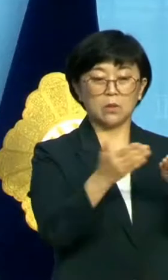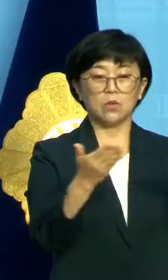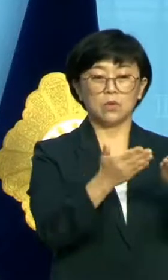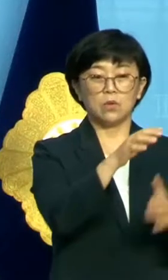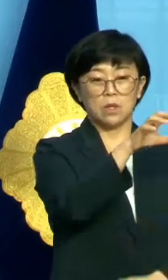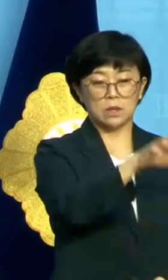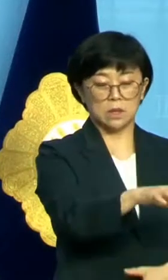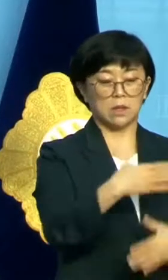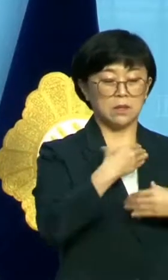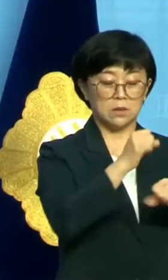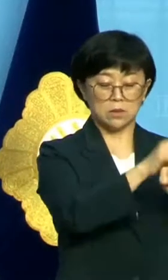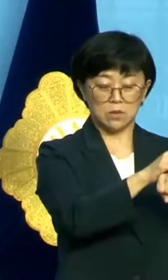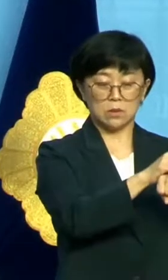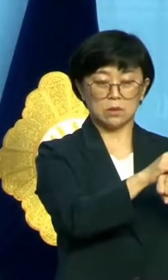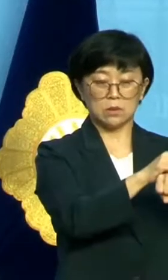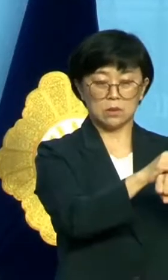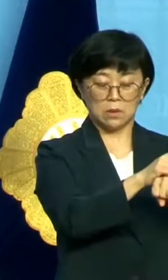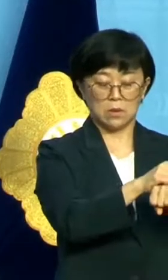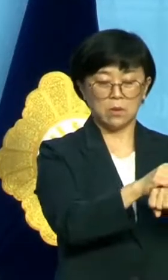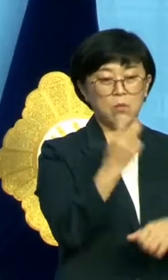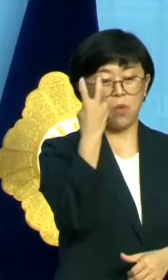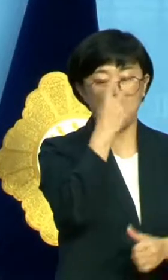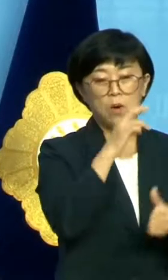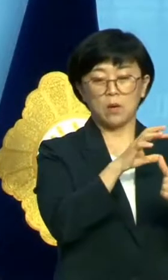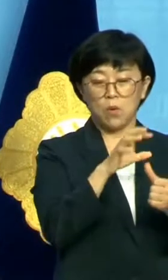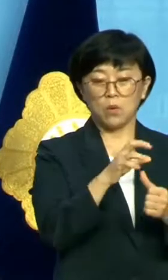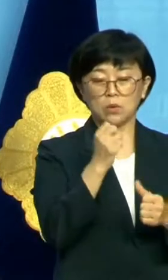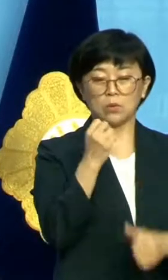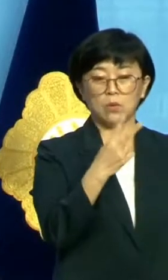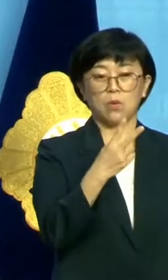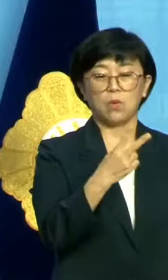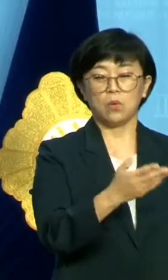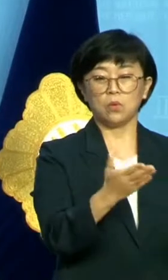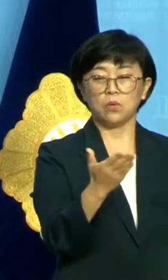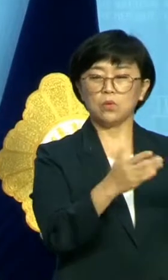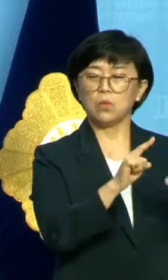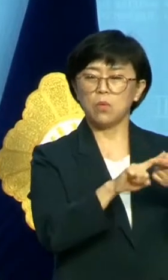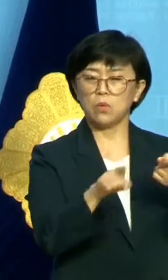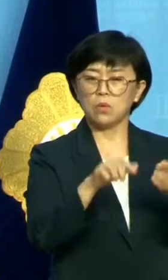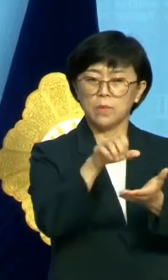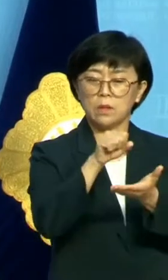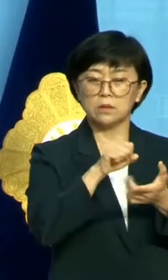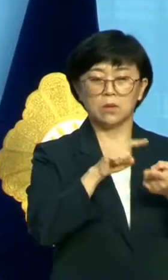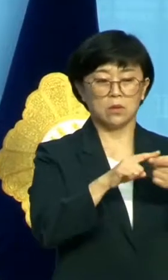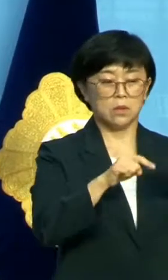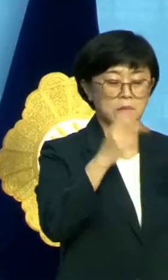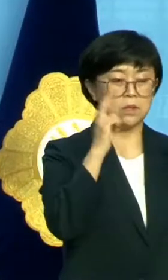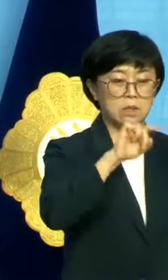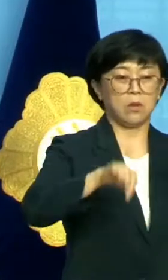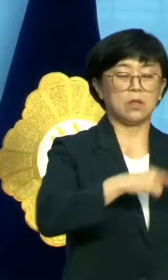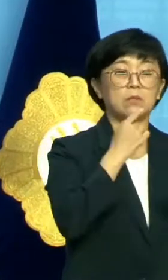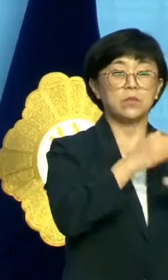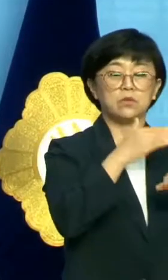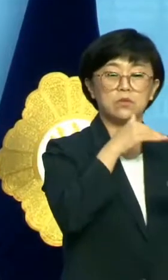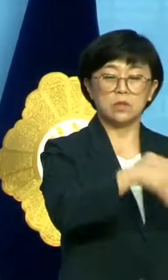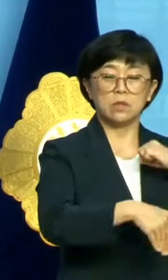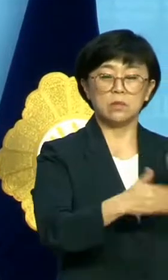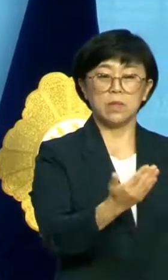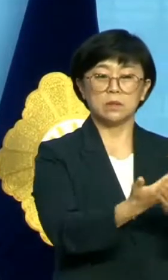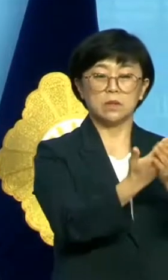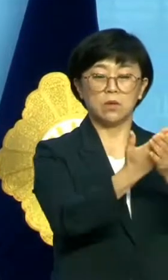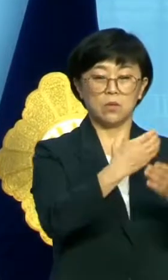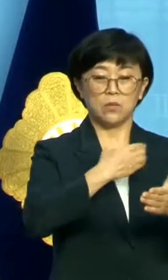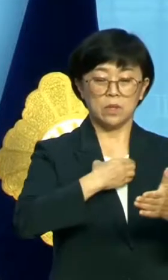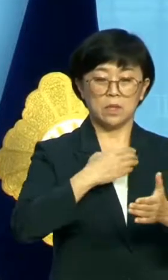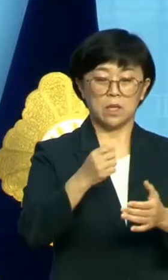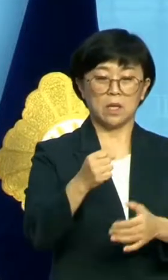노동현장의 안전성을 지키겠습니다. 또 노동이사제 도입 등을 통해 직장 내 민주주의를 진전시키고 위기에